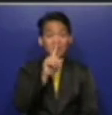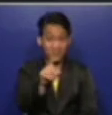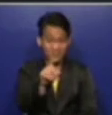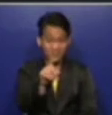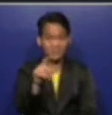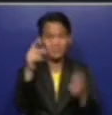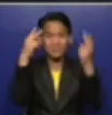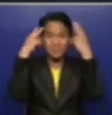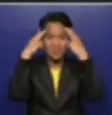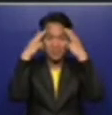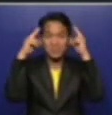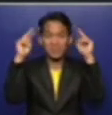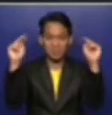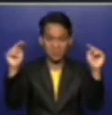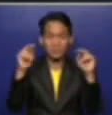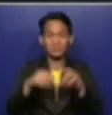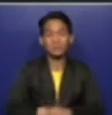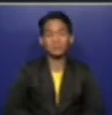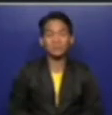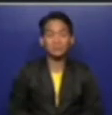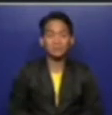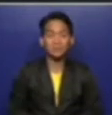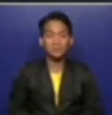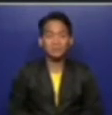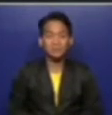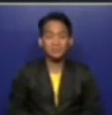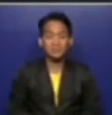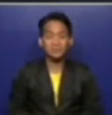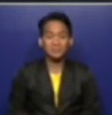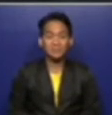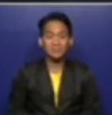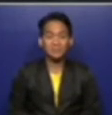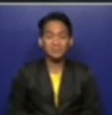กรัฐมนตรีเรื่อง